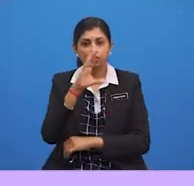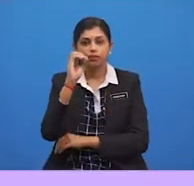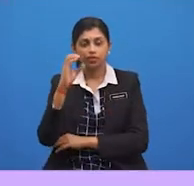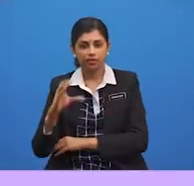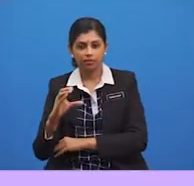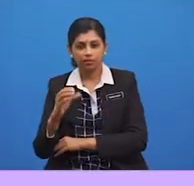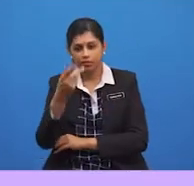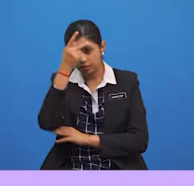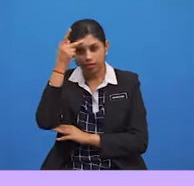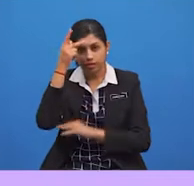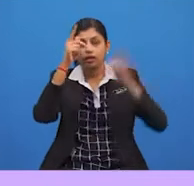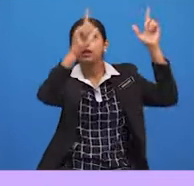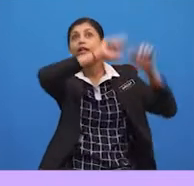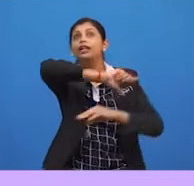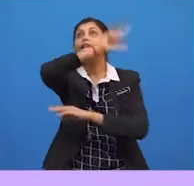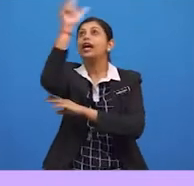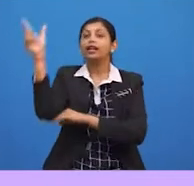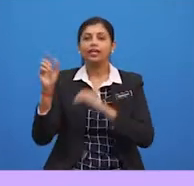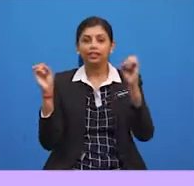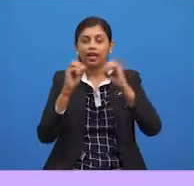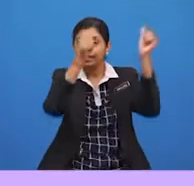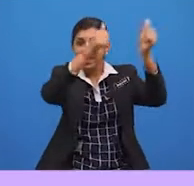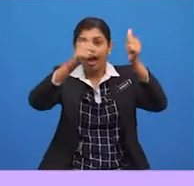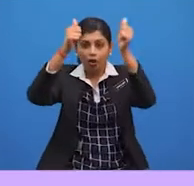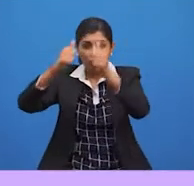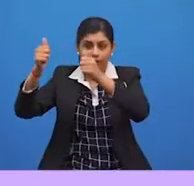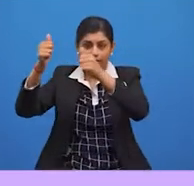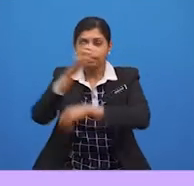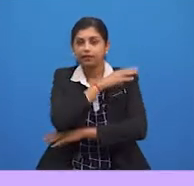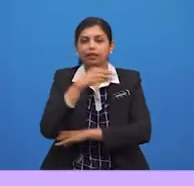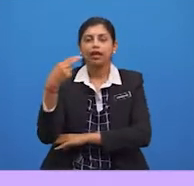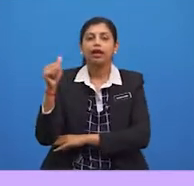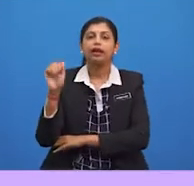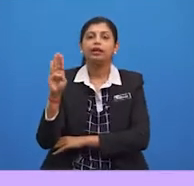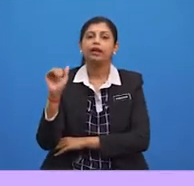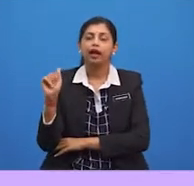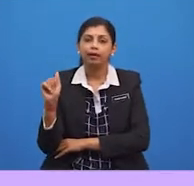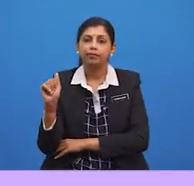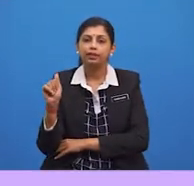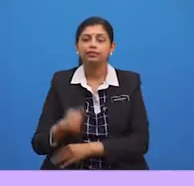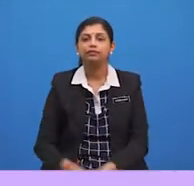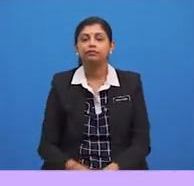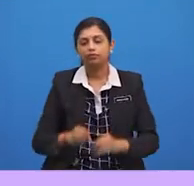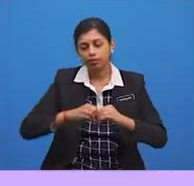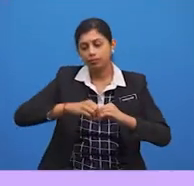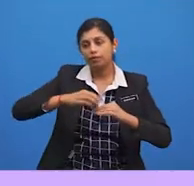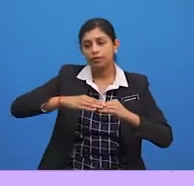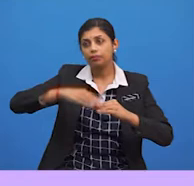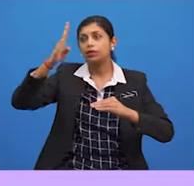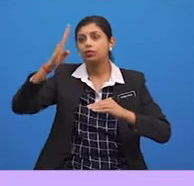langit tidak berawan dan haba dibalikkan ke atmosfera dengan